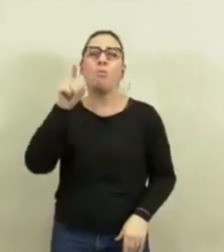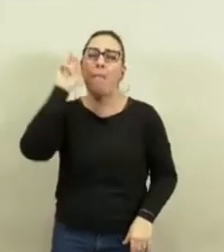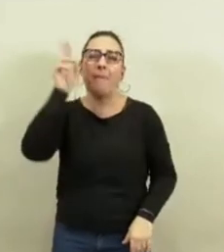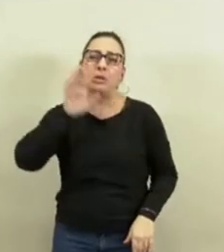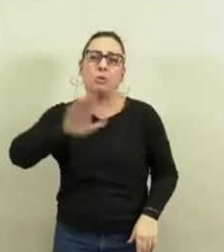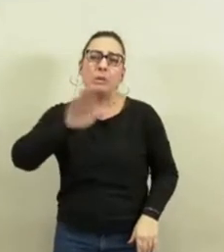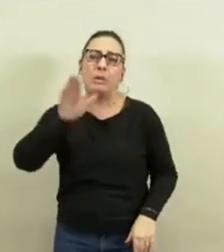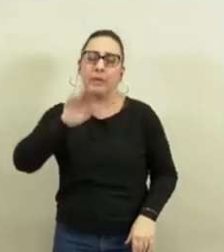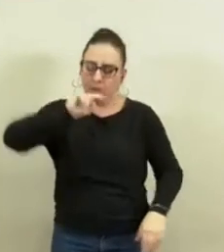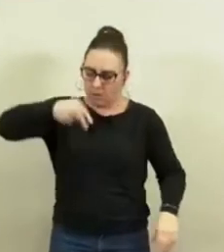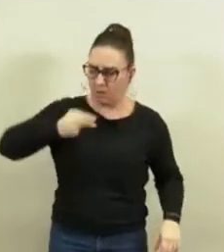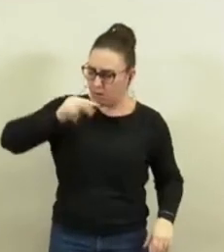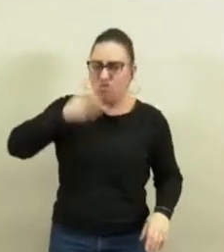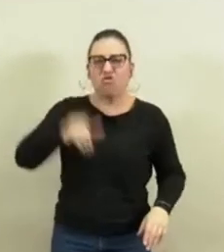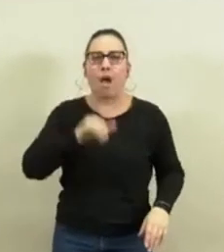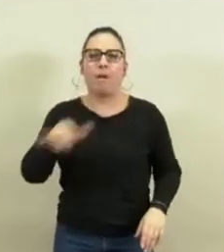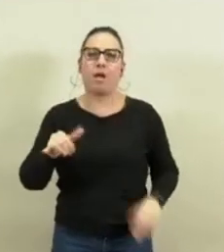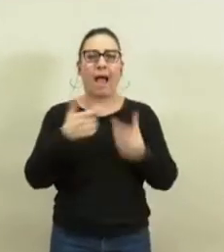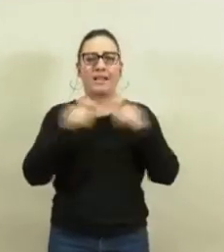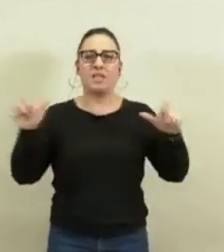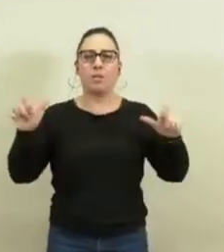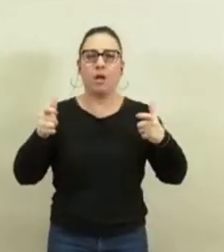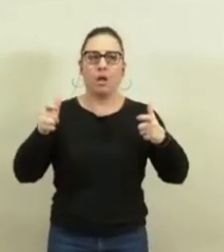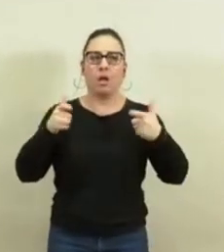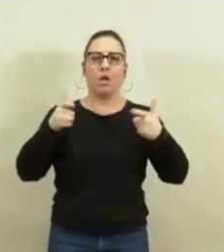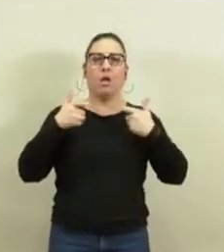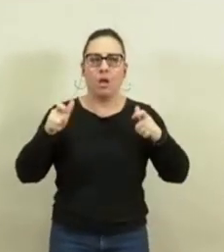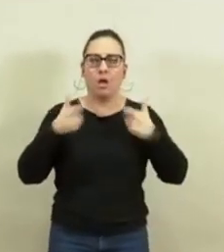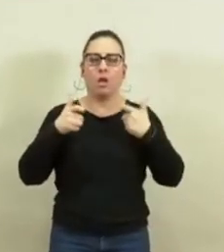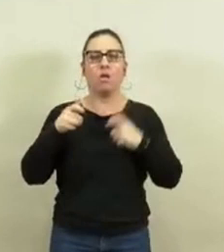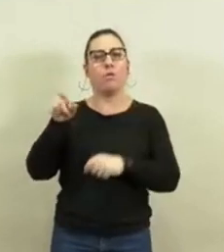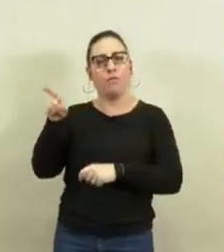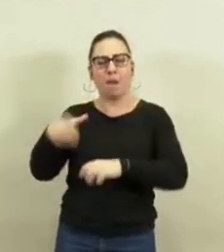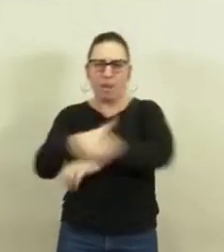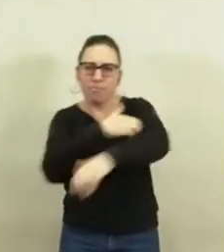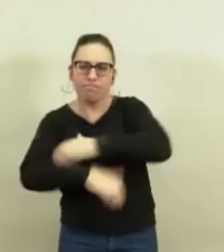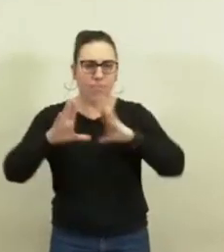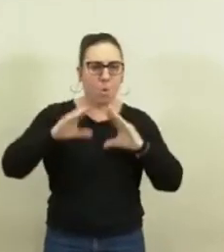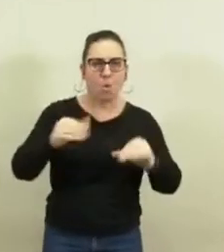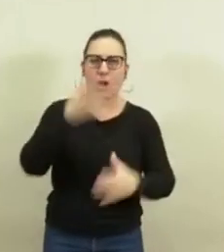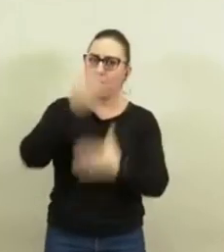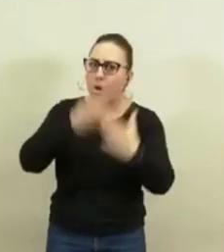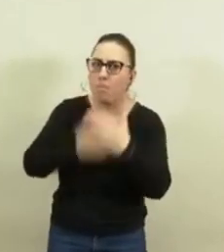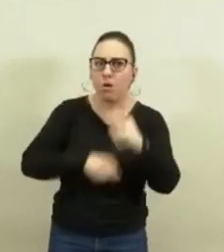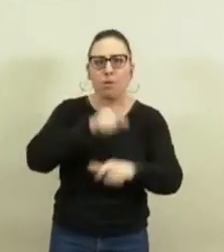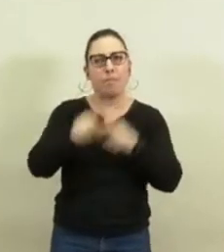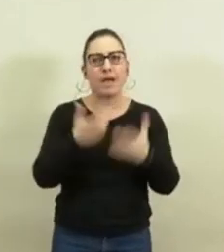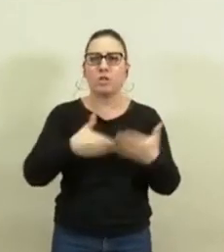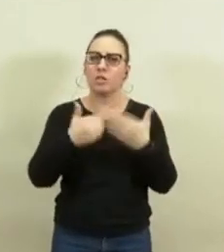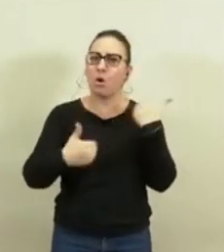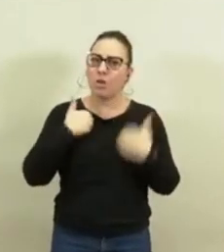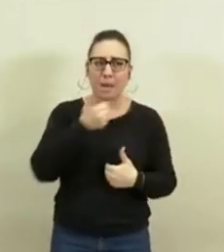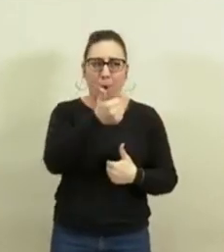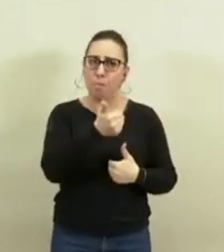cause de vos décisions qui freinent l'accessibilité. Vous refusez de vous attaquer aux sujets concrets qui pénalisent les personnes en situation de